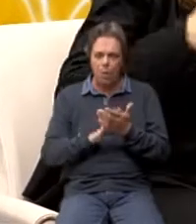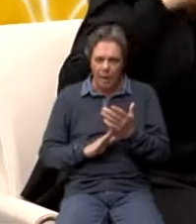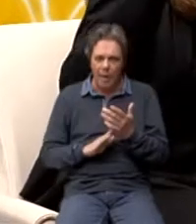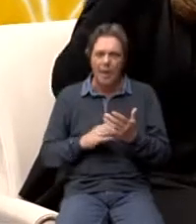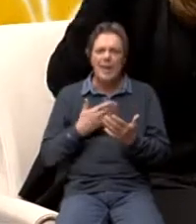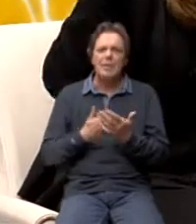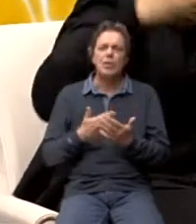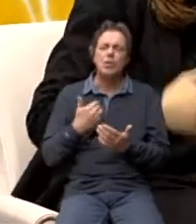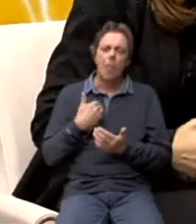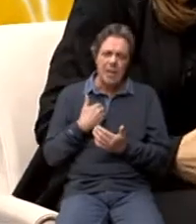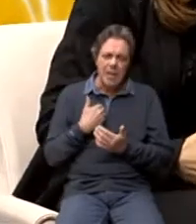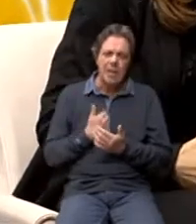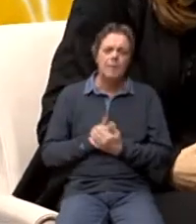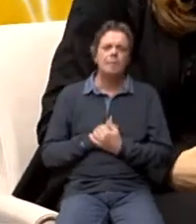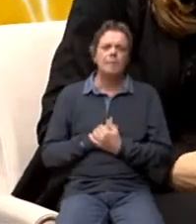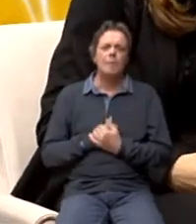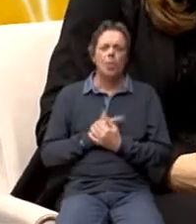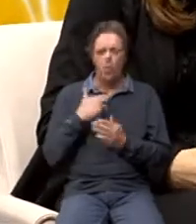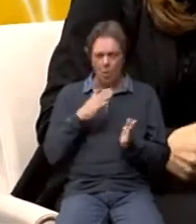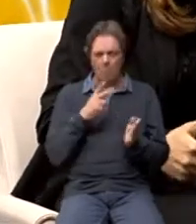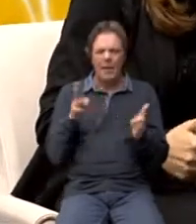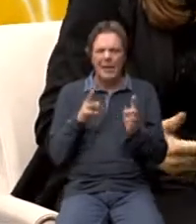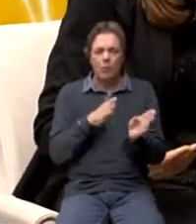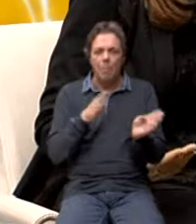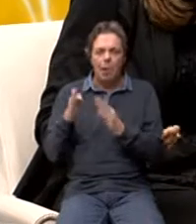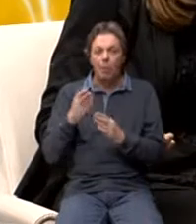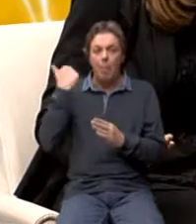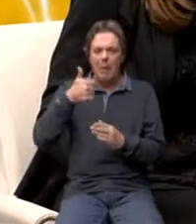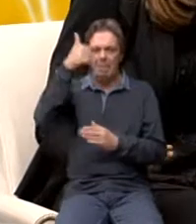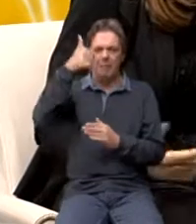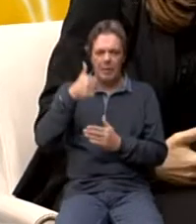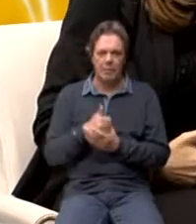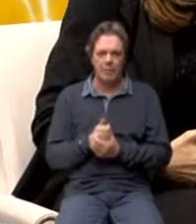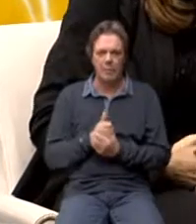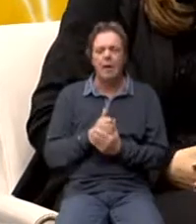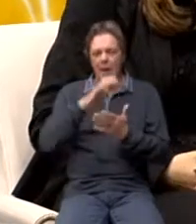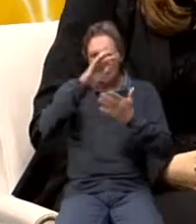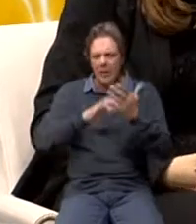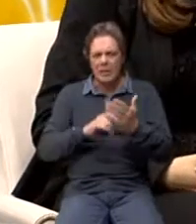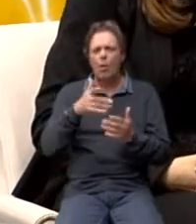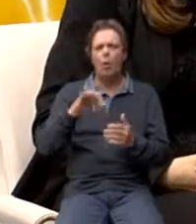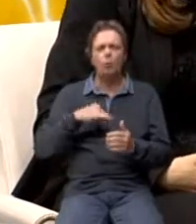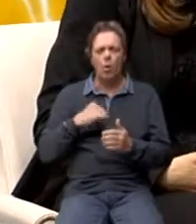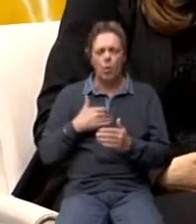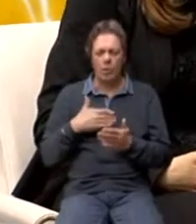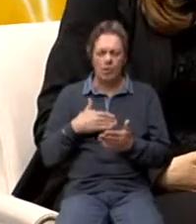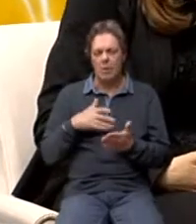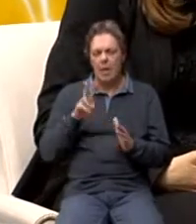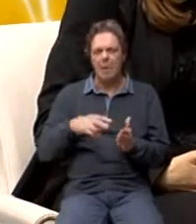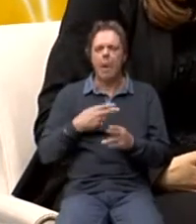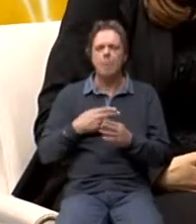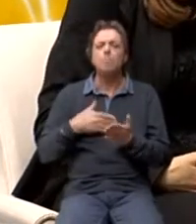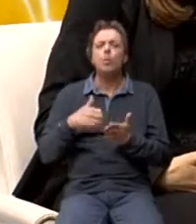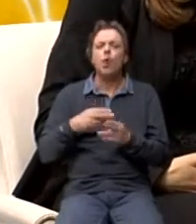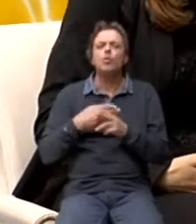Zato smo mi kao evo u tom nekom periodu bili prvi, eto baš smo prvi na listi koja u toj godini potrošnju, ali za tu